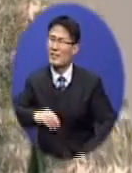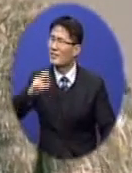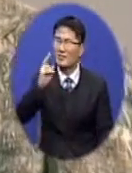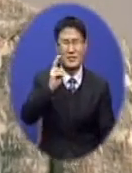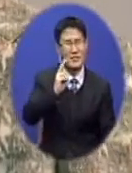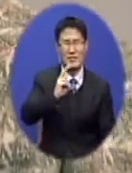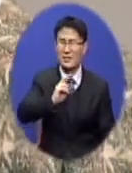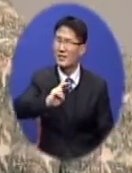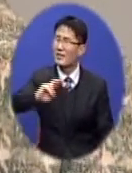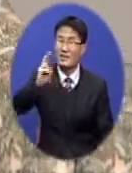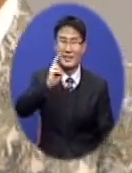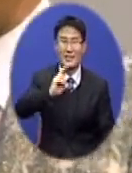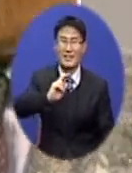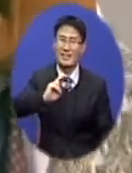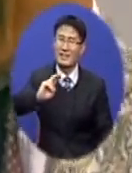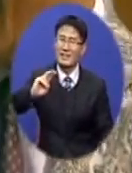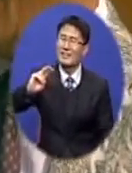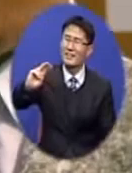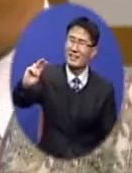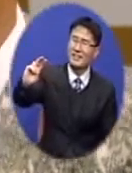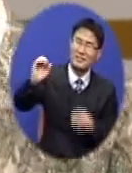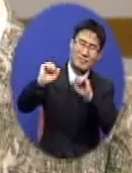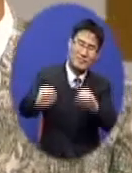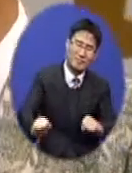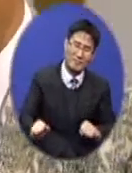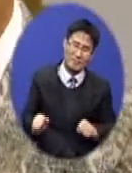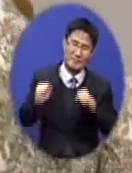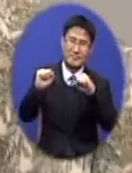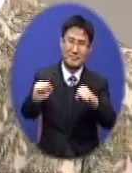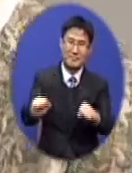노래 부르며 간다.